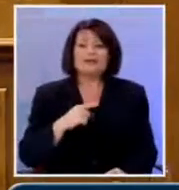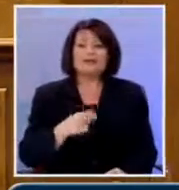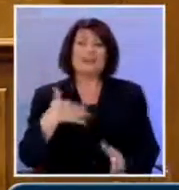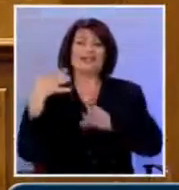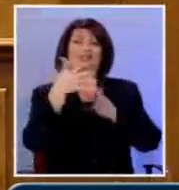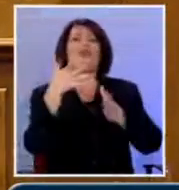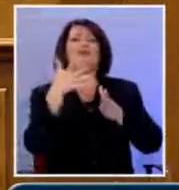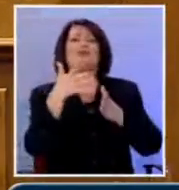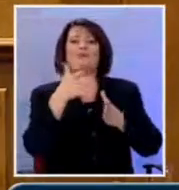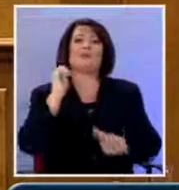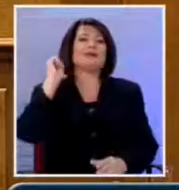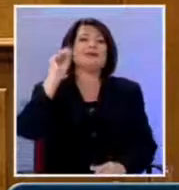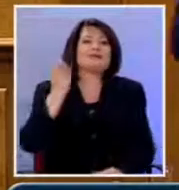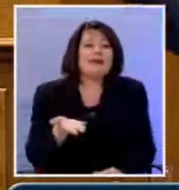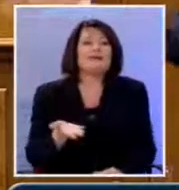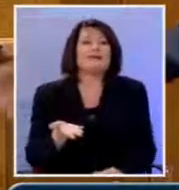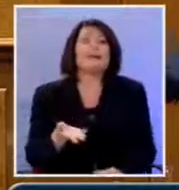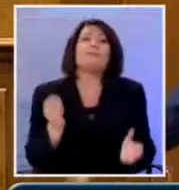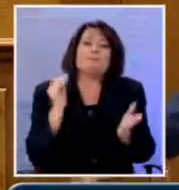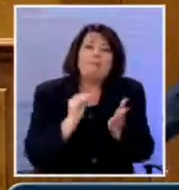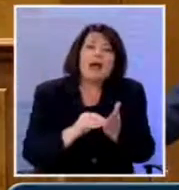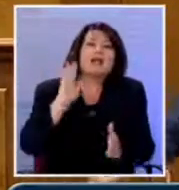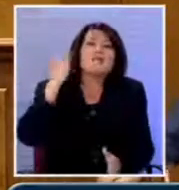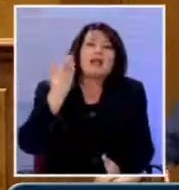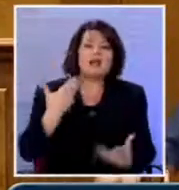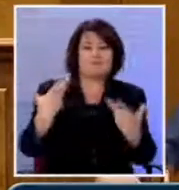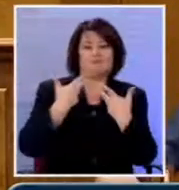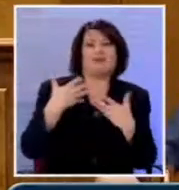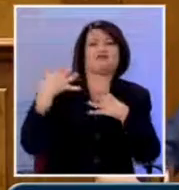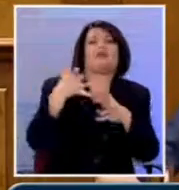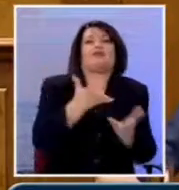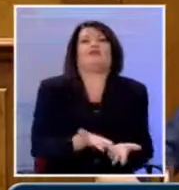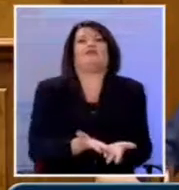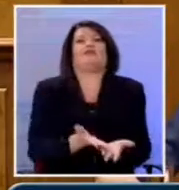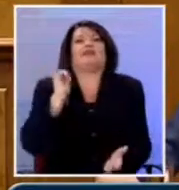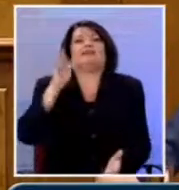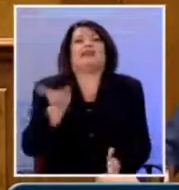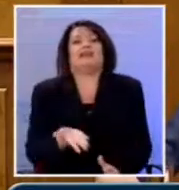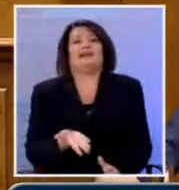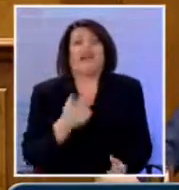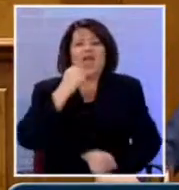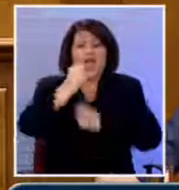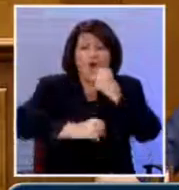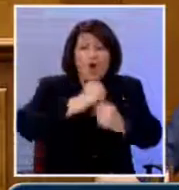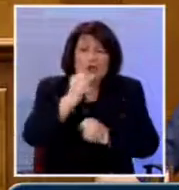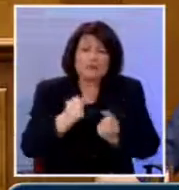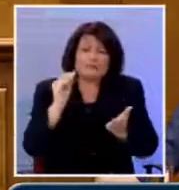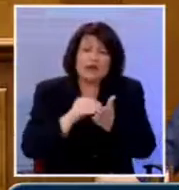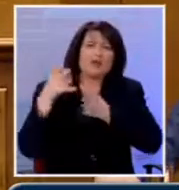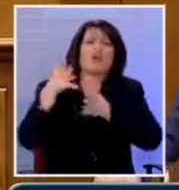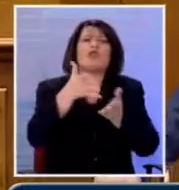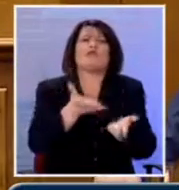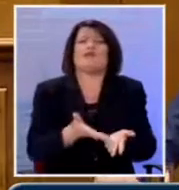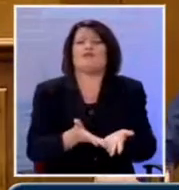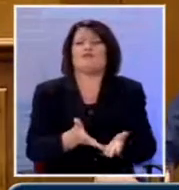οι φράγκοι. Όπως σας έχουν κοροϊδέψει, μας έχουν κοροϊδέψει κάθε φορά αιώνες τώρα.